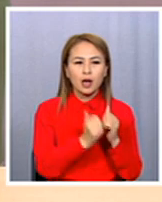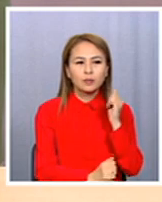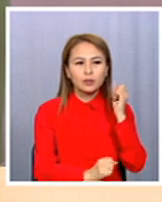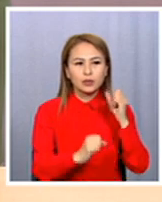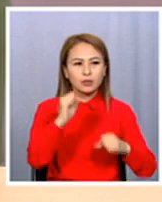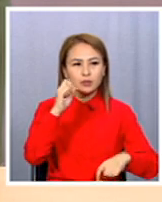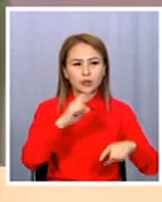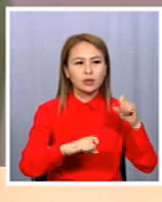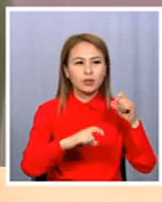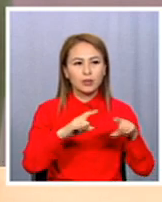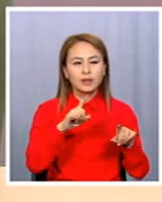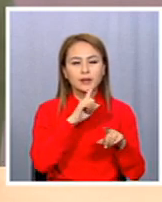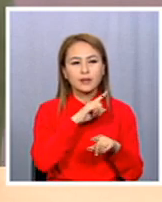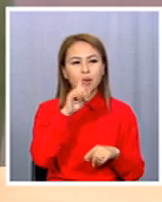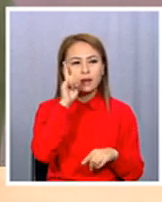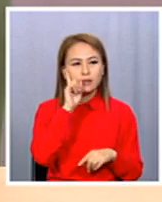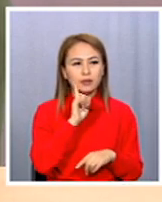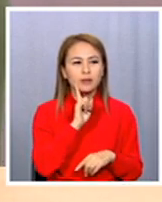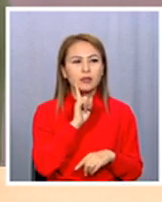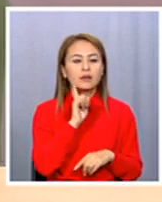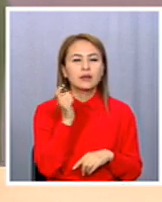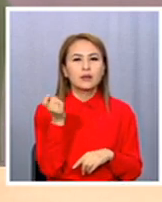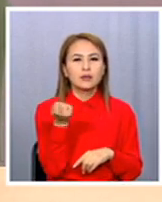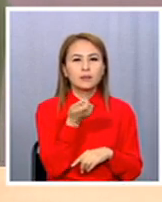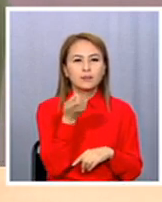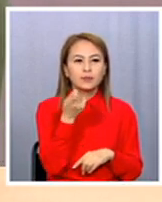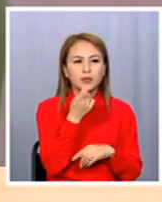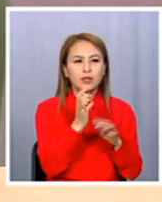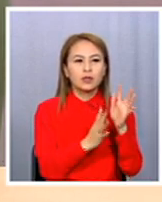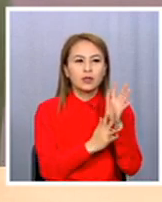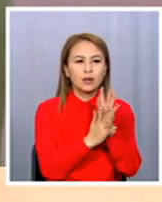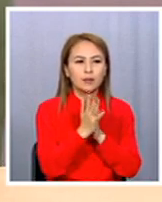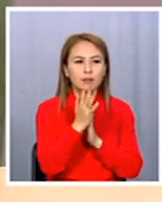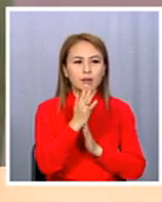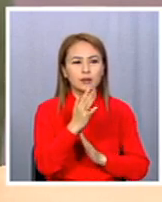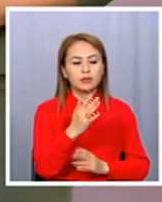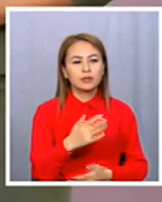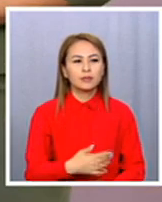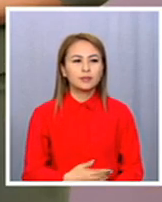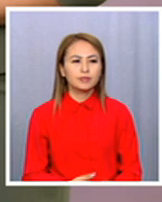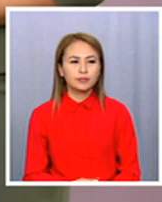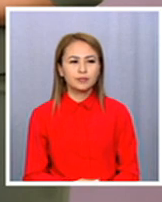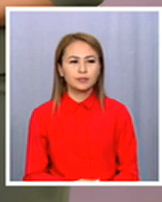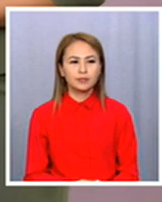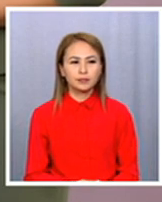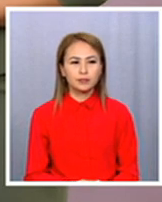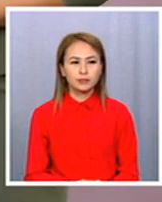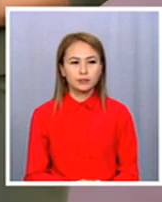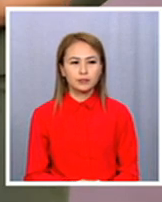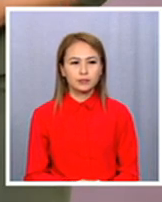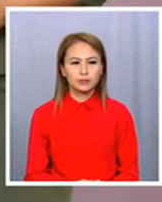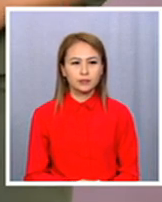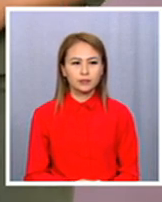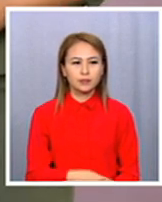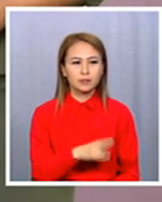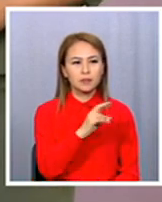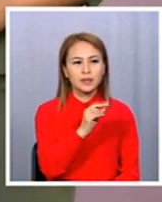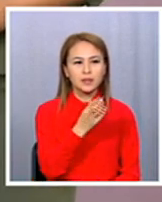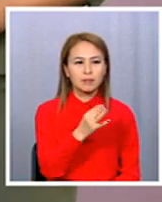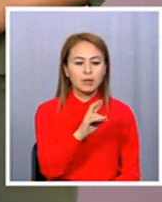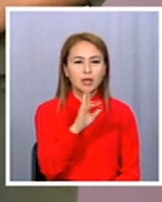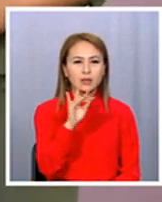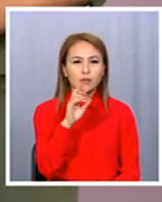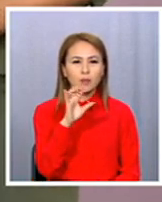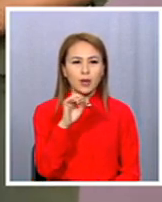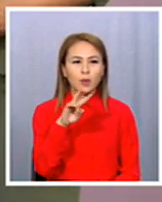әрбір тамшың тамған дән, асып жатсын қамбамнан, деп Бейсебай Кірісбай ұлы ақын